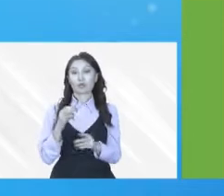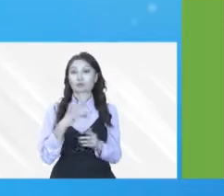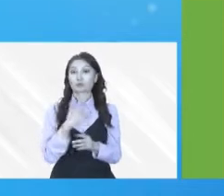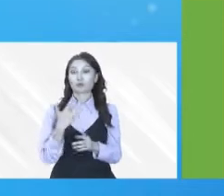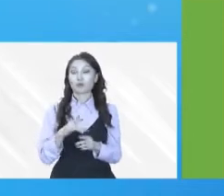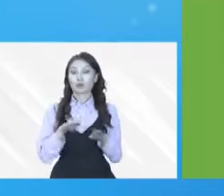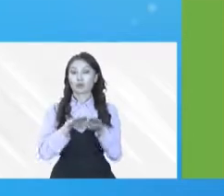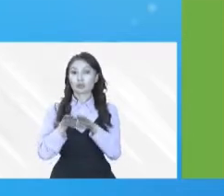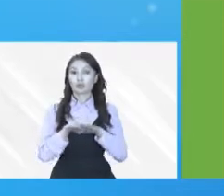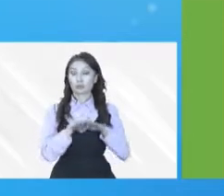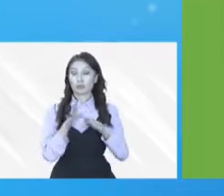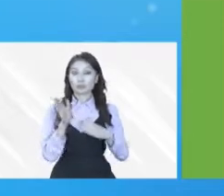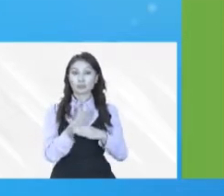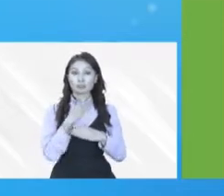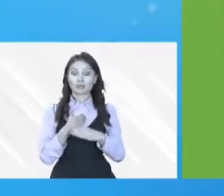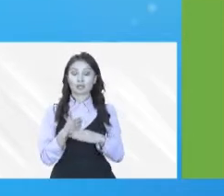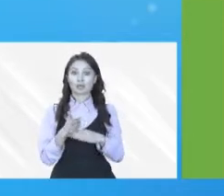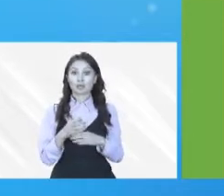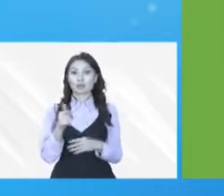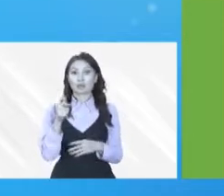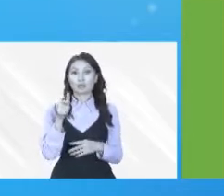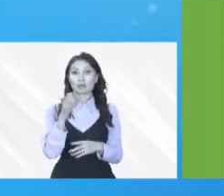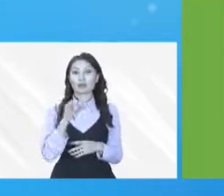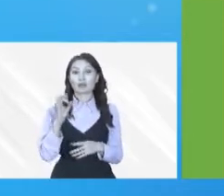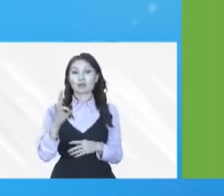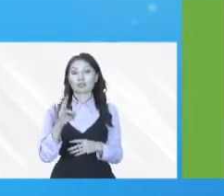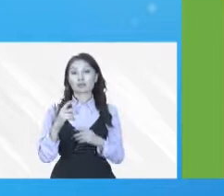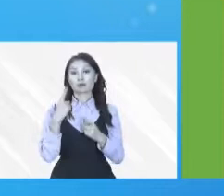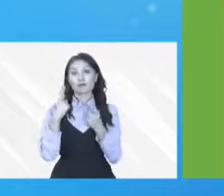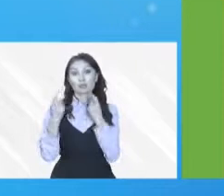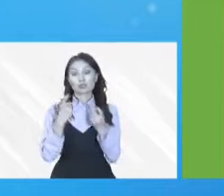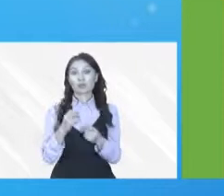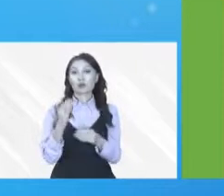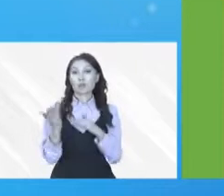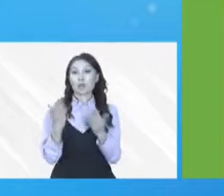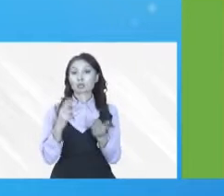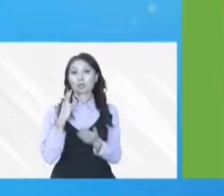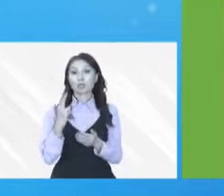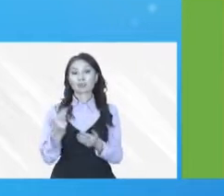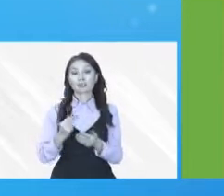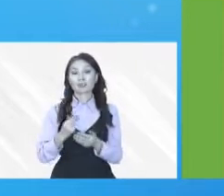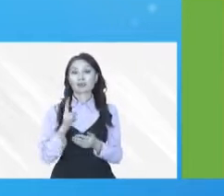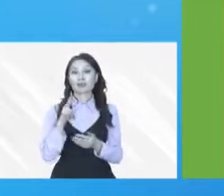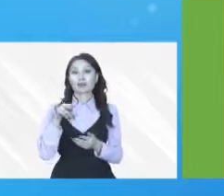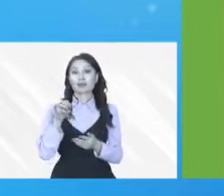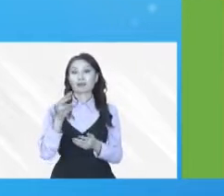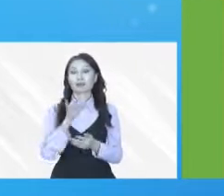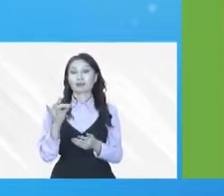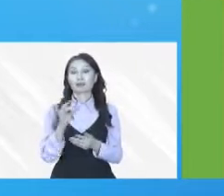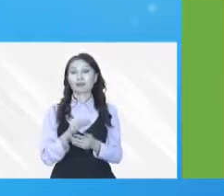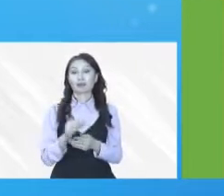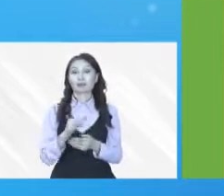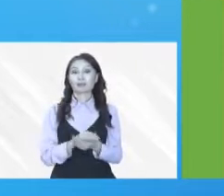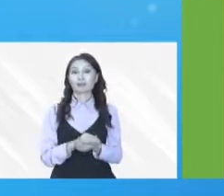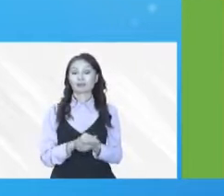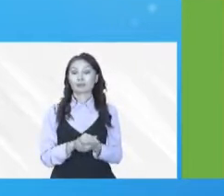строго равномерное распределение генетического материала между дочерними клетками при